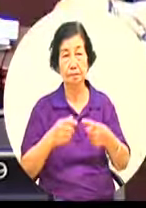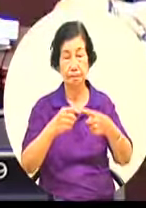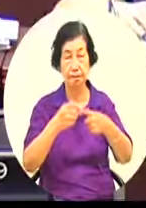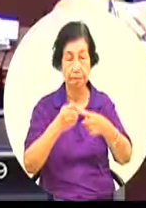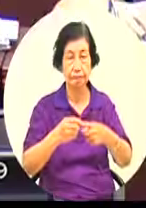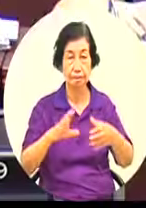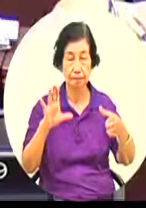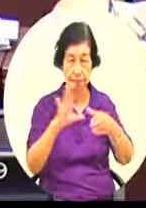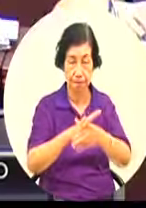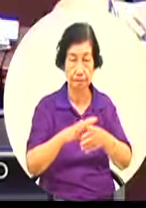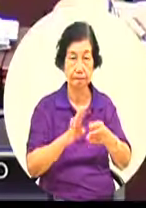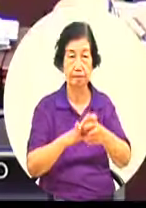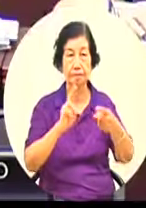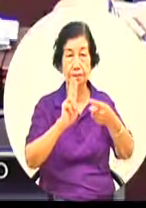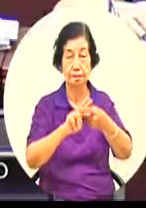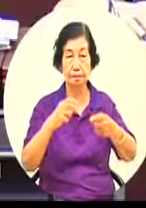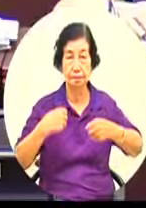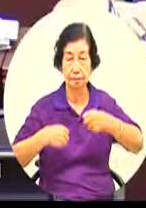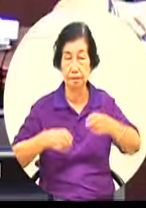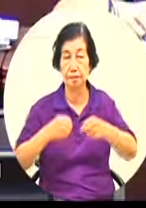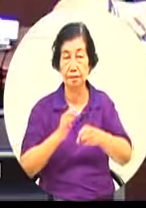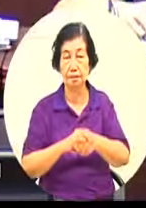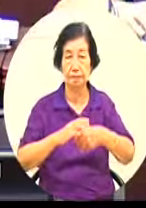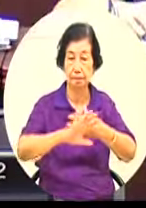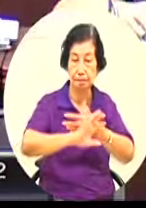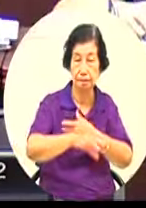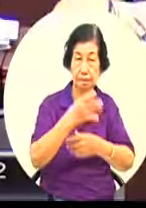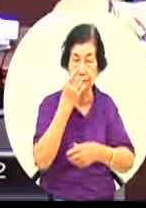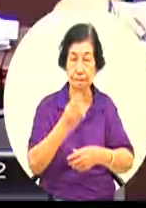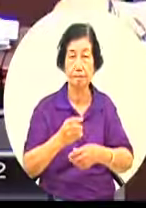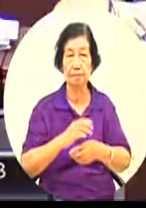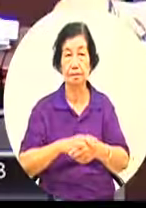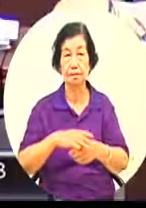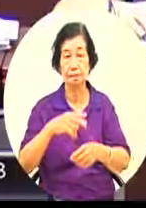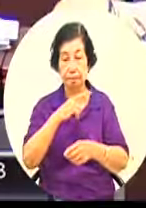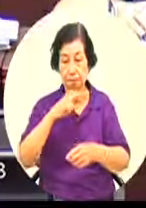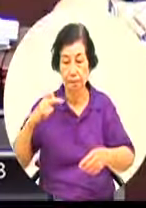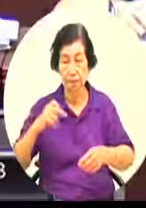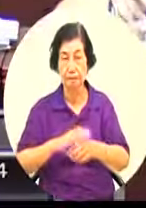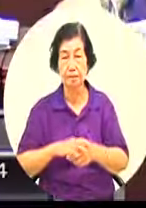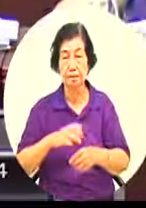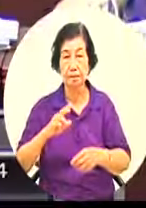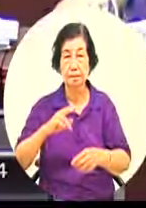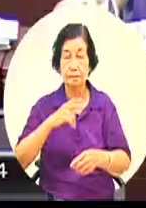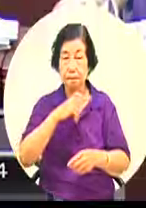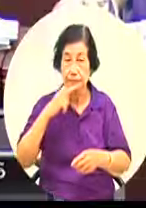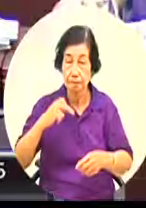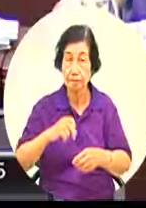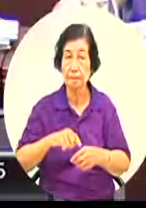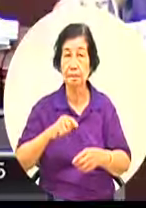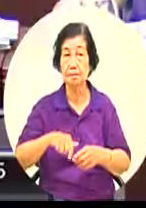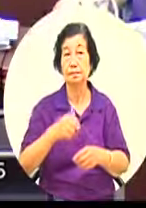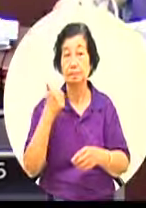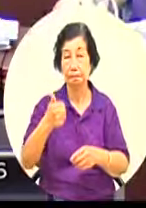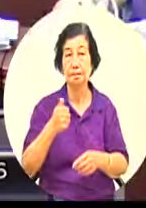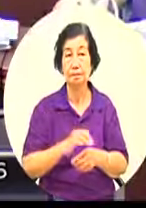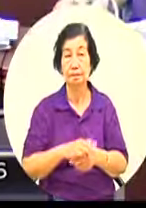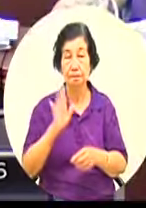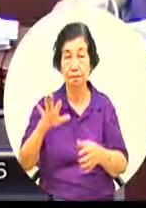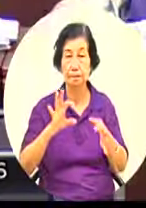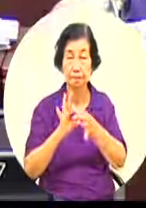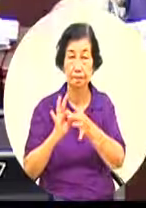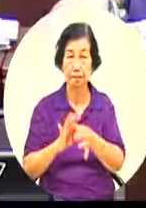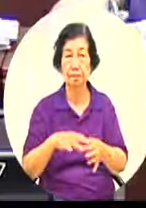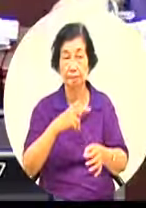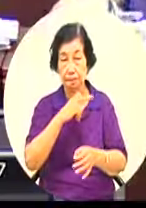合作，作为这个外语学习，特别是英语哦。其实我现在你这样提，我就想还不止文藻哦，就是有相关英语学习